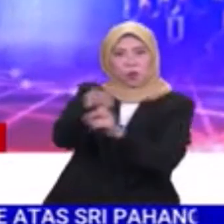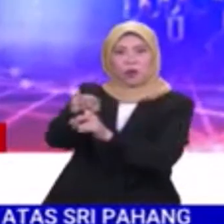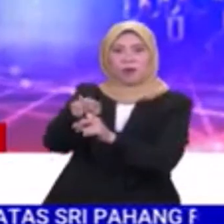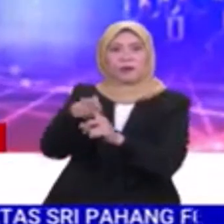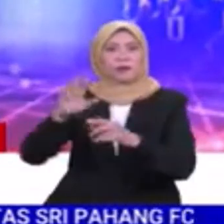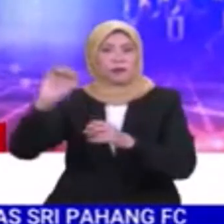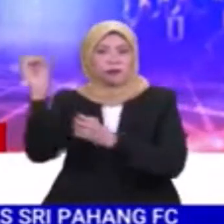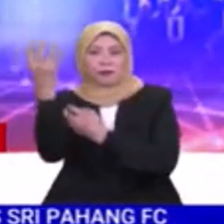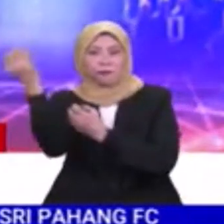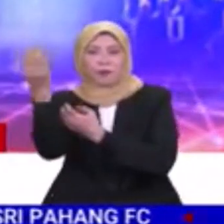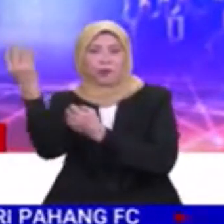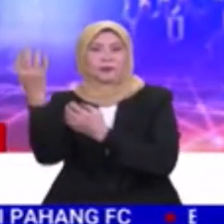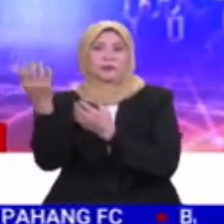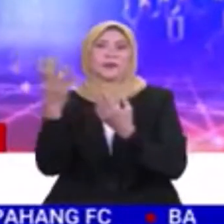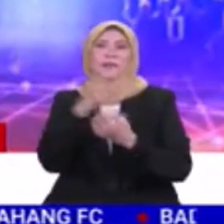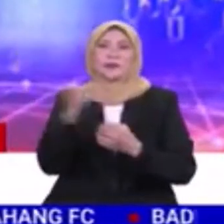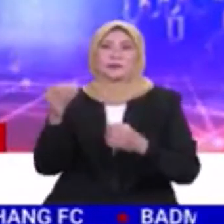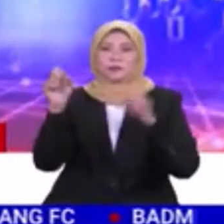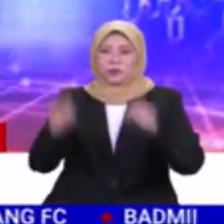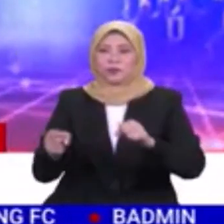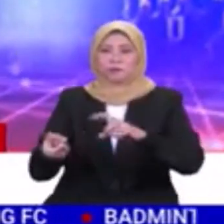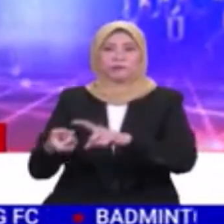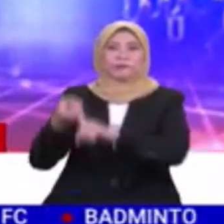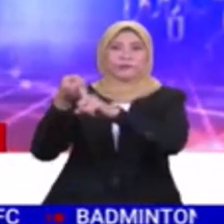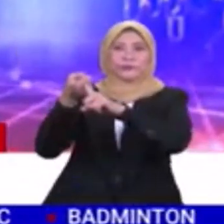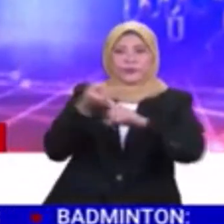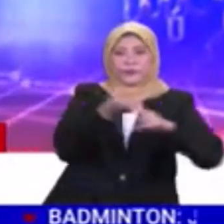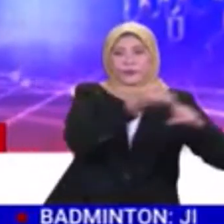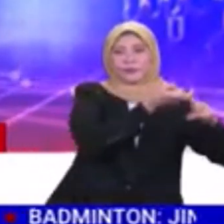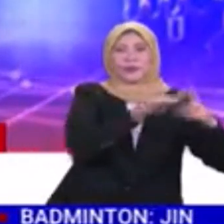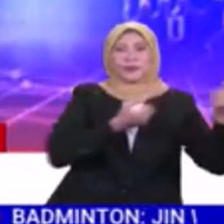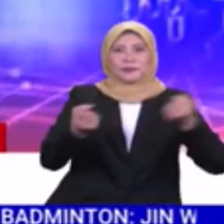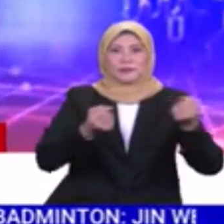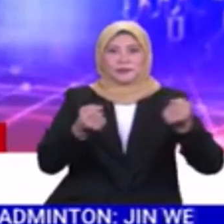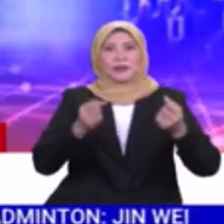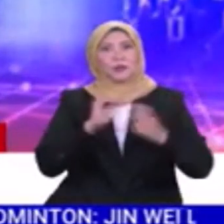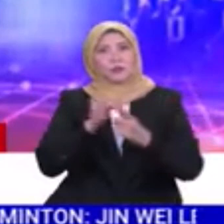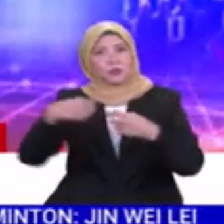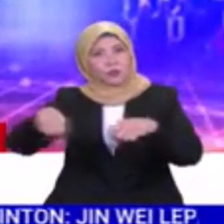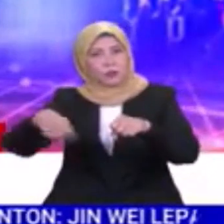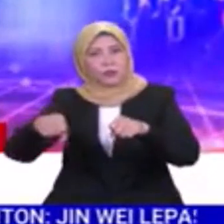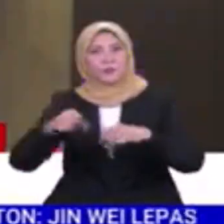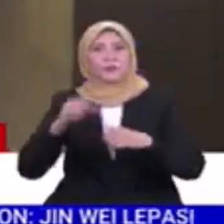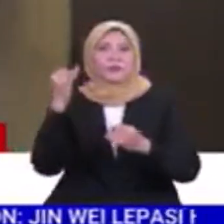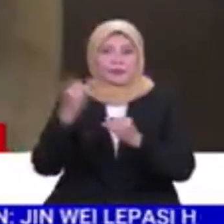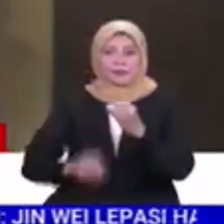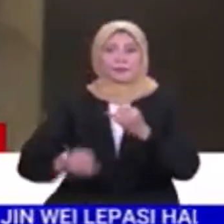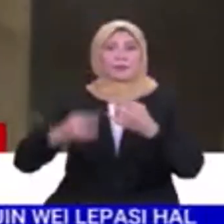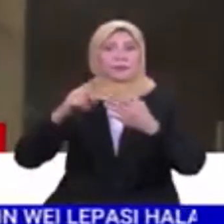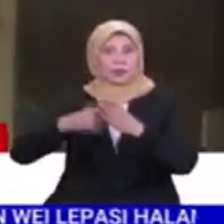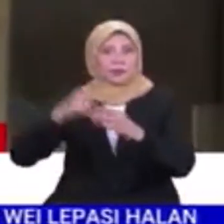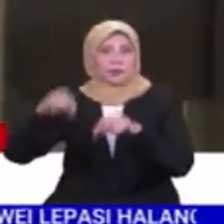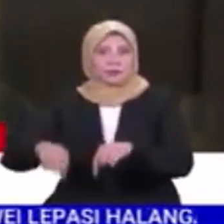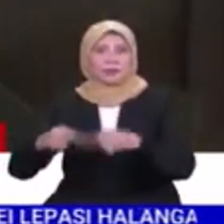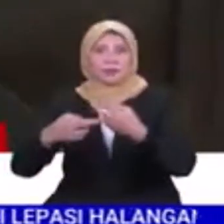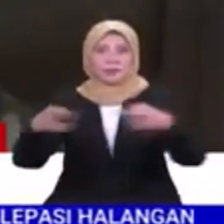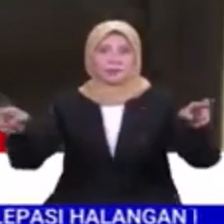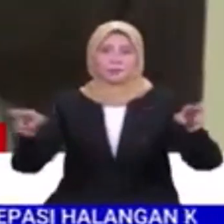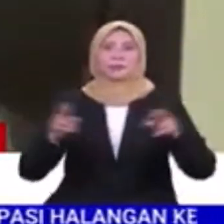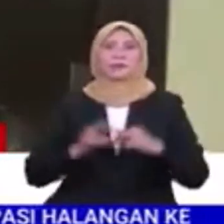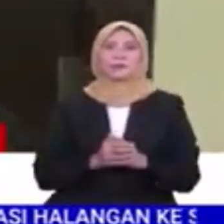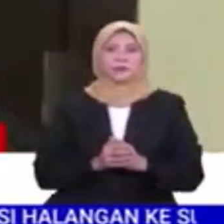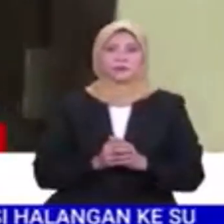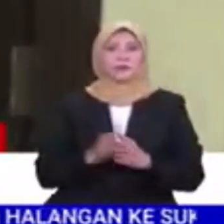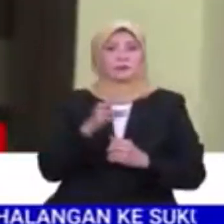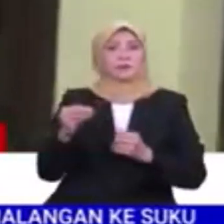dan perkhidmatan tunda kenderaan. Ia dijangka dilancar akhir bulan ini. Jelas Tan Sri Anwar lagi, penghasilan aplikasi itu